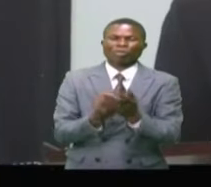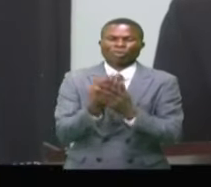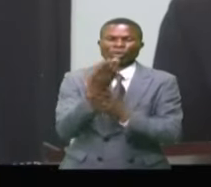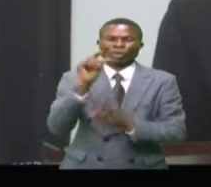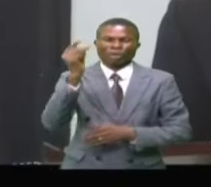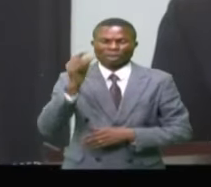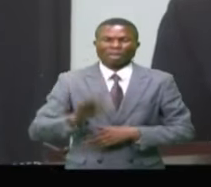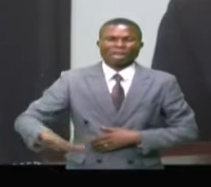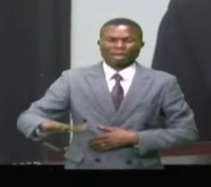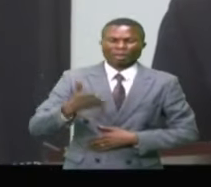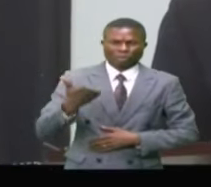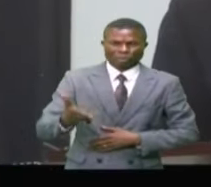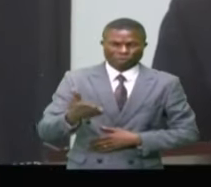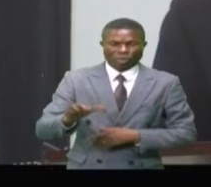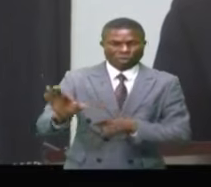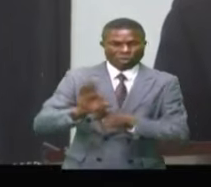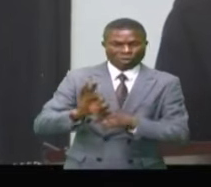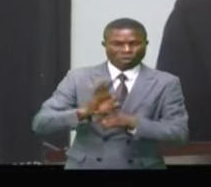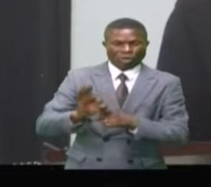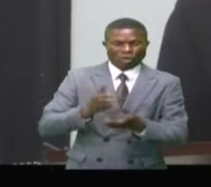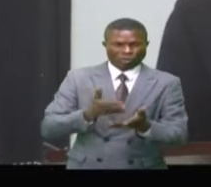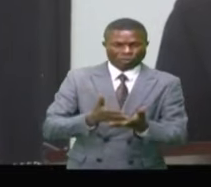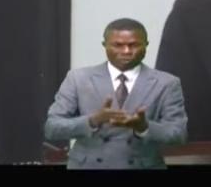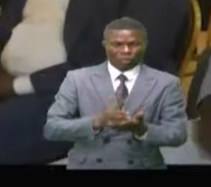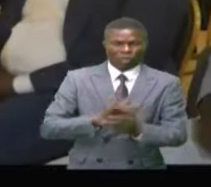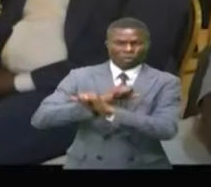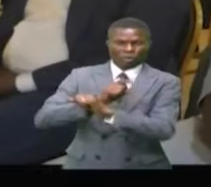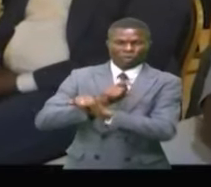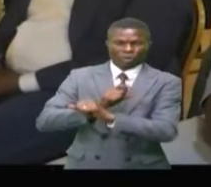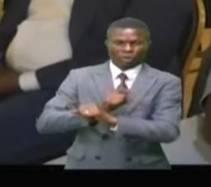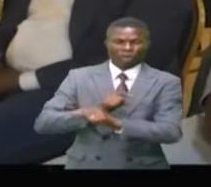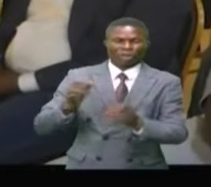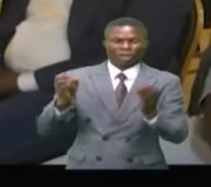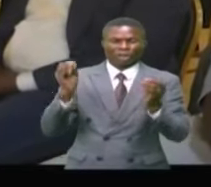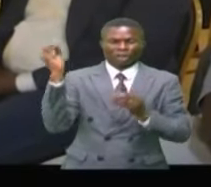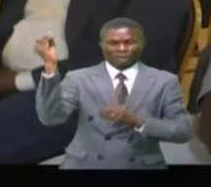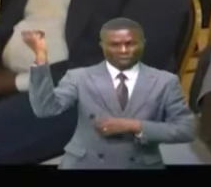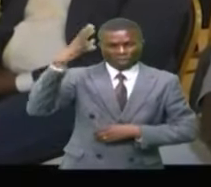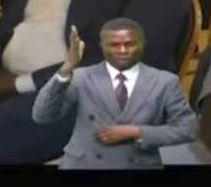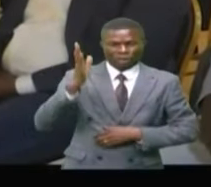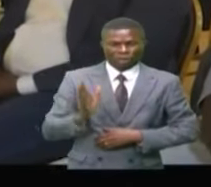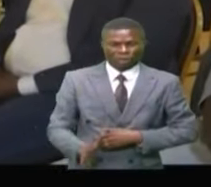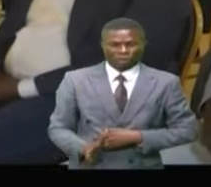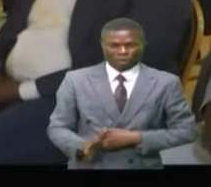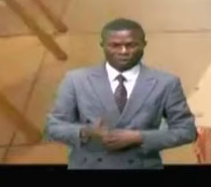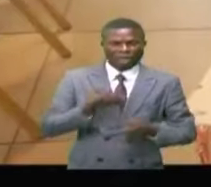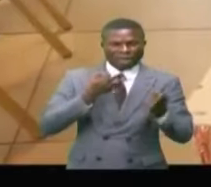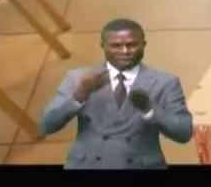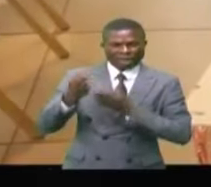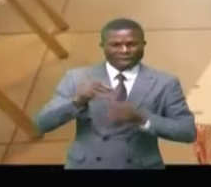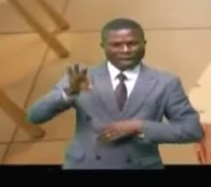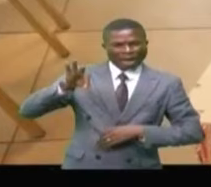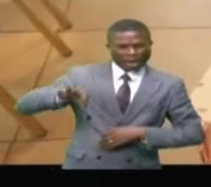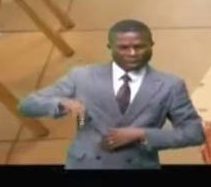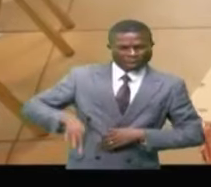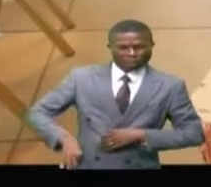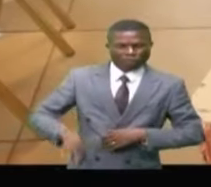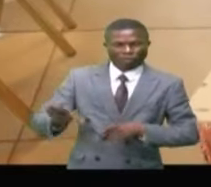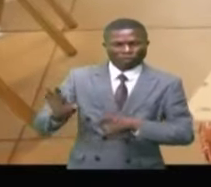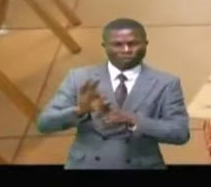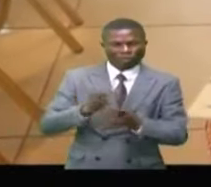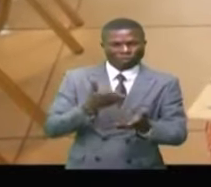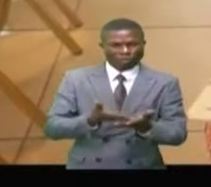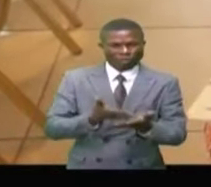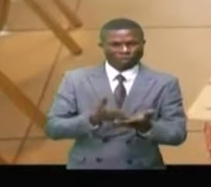minières du pays. Cette formation est assurée par le géologue Lucien Kelalou, qui explicite les bien fondés de cette formation.